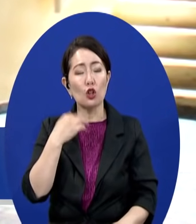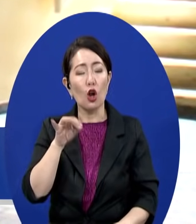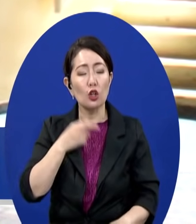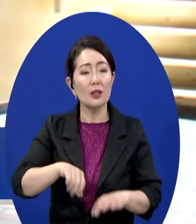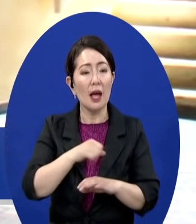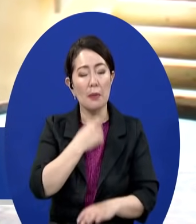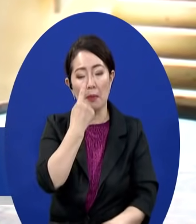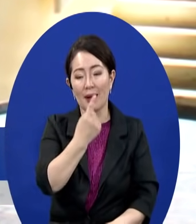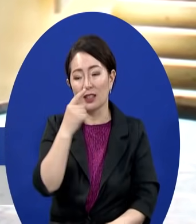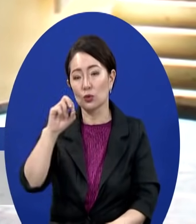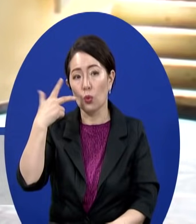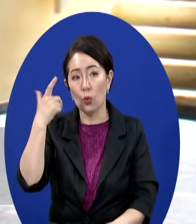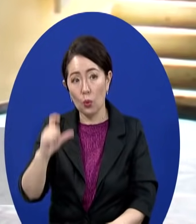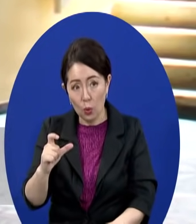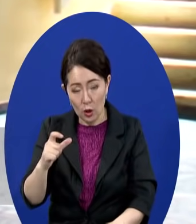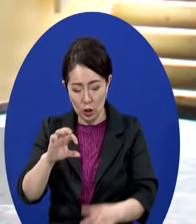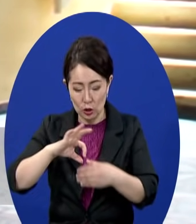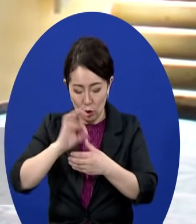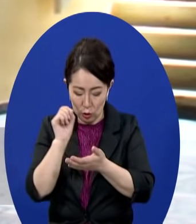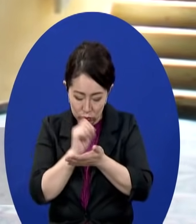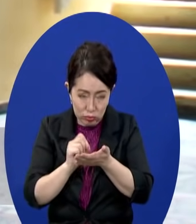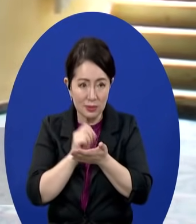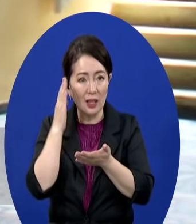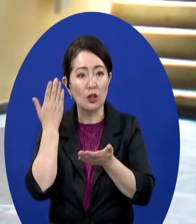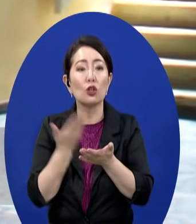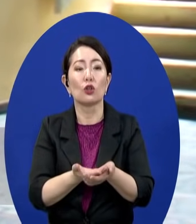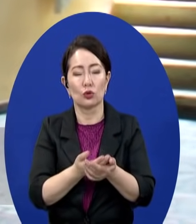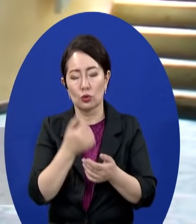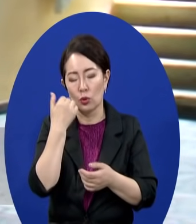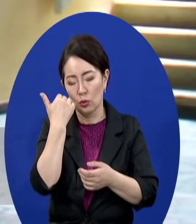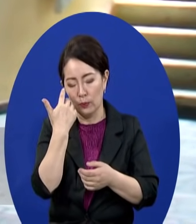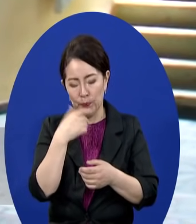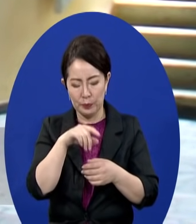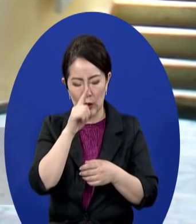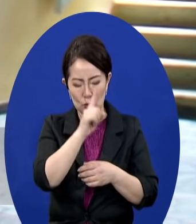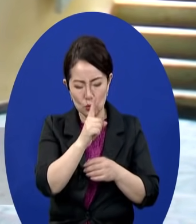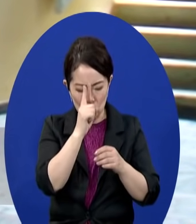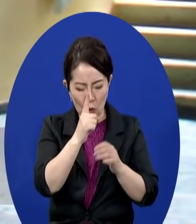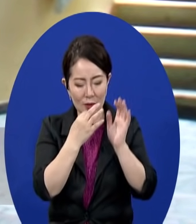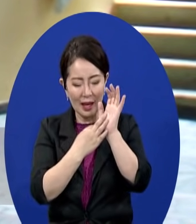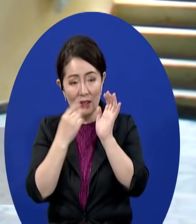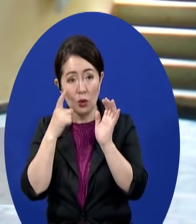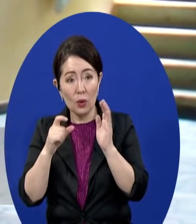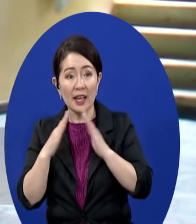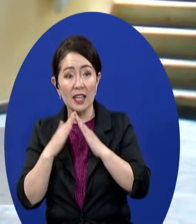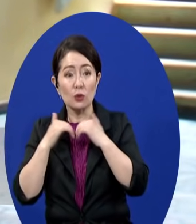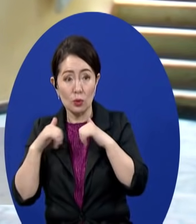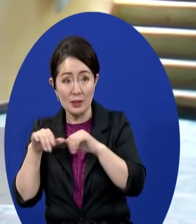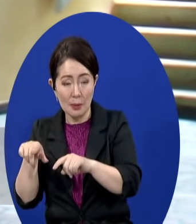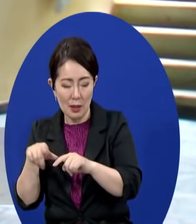одоо сонгогч зөөврийн хайрцагаар санал өгсөн байгаа. Үүнээс 181 иргэн гэргийн тусгаарлалтанд